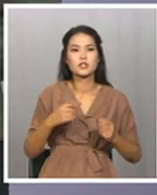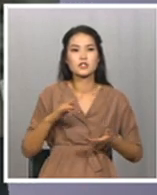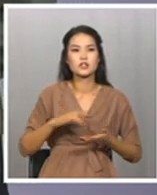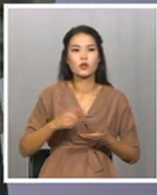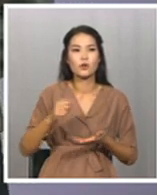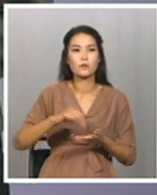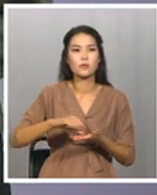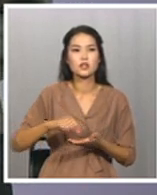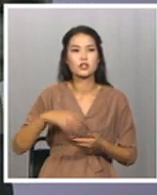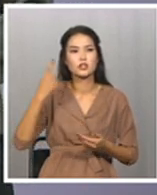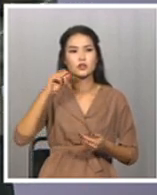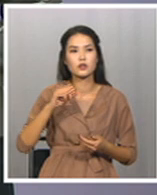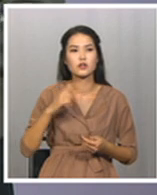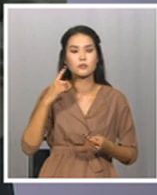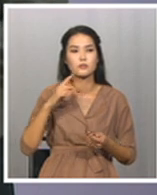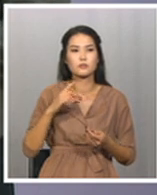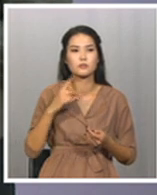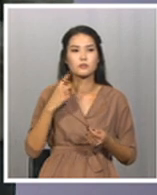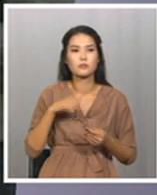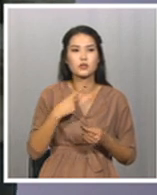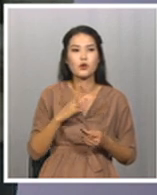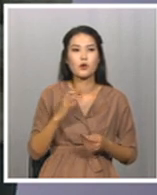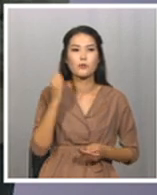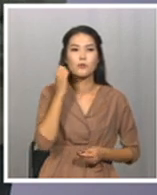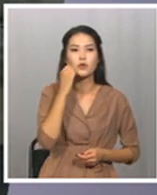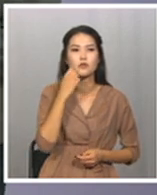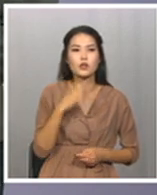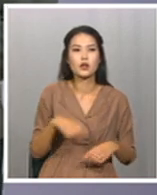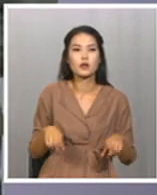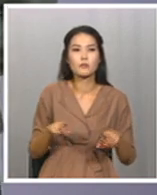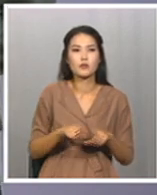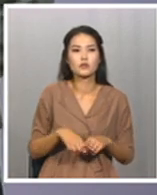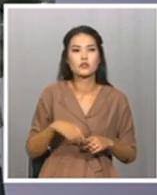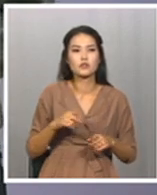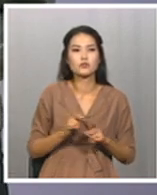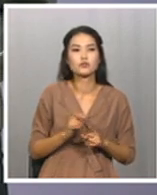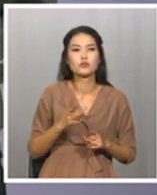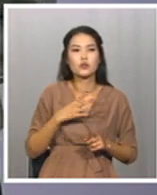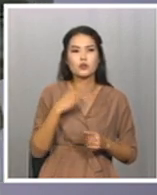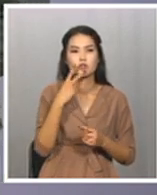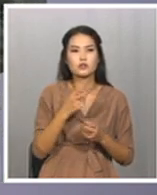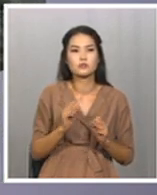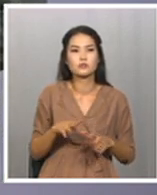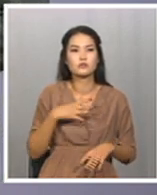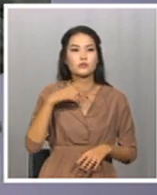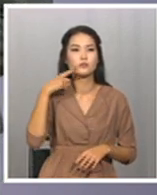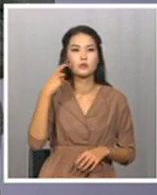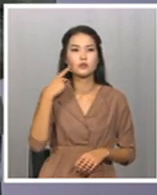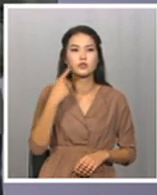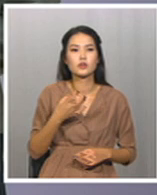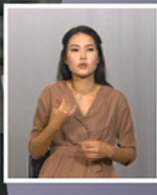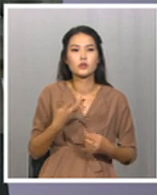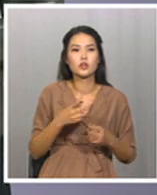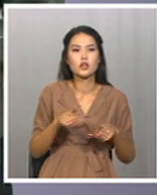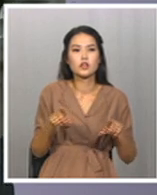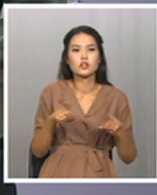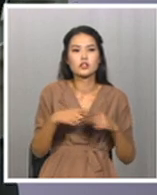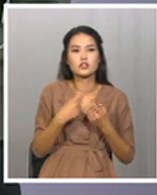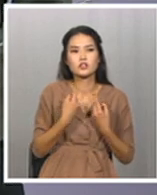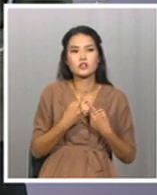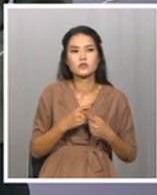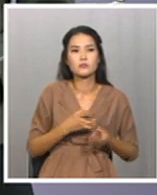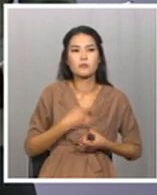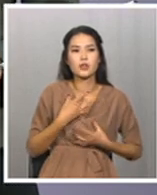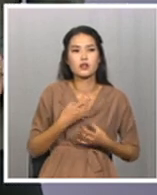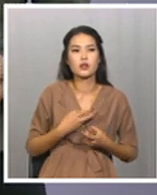романа герой бредет по Москве, и прохожие поражаются, что при очевидной его молодости у него совершенно белые,